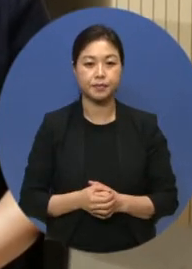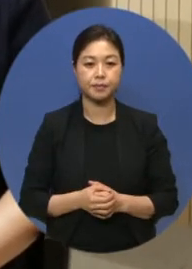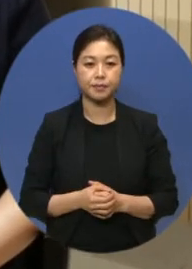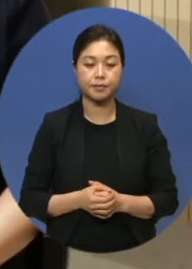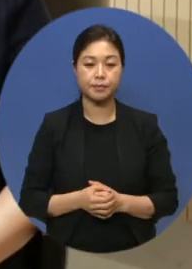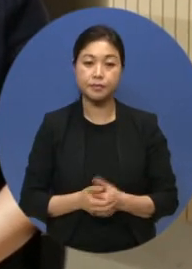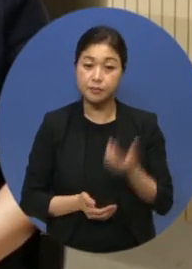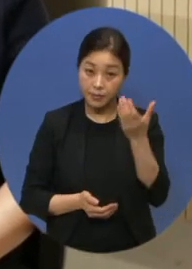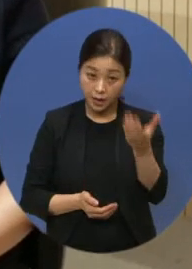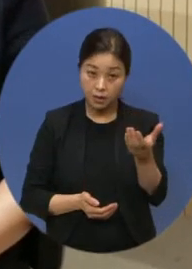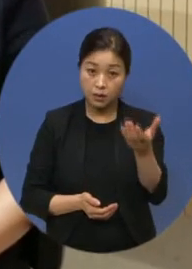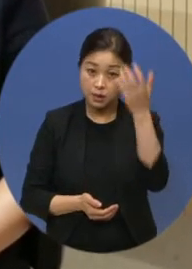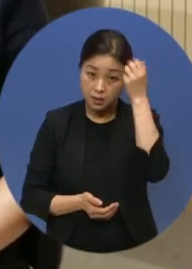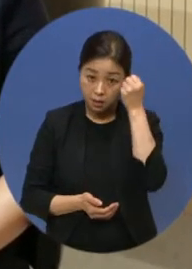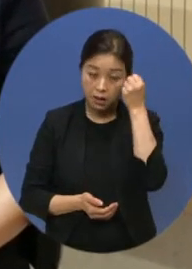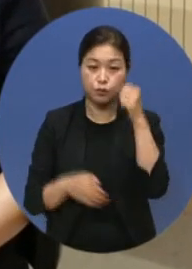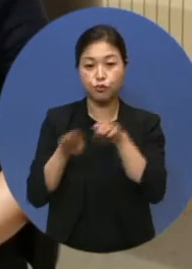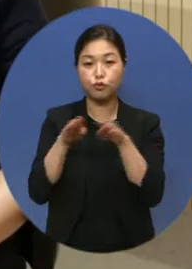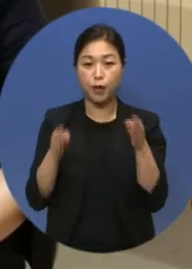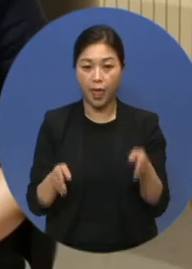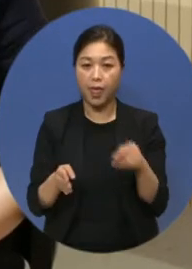감독님께서 기억나는 무대가 있다면 어떤 게